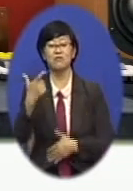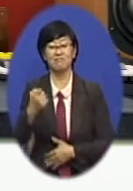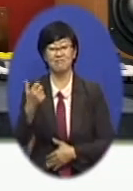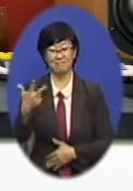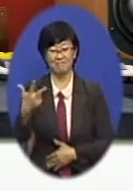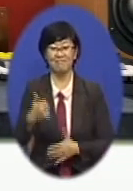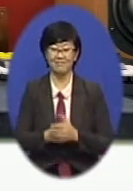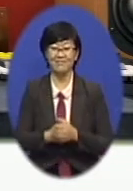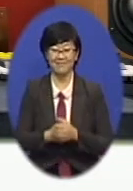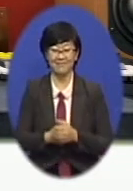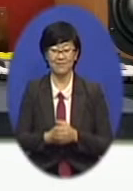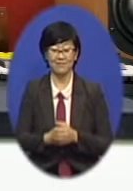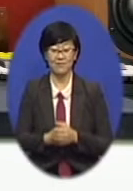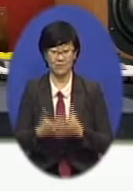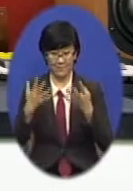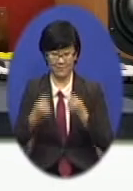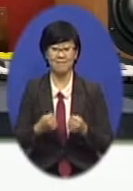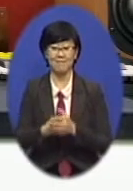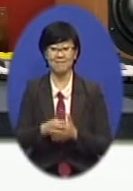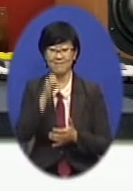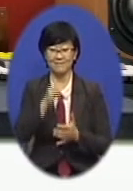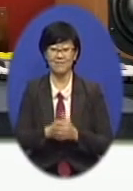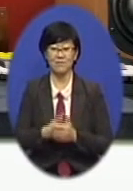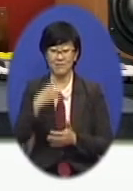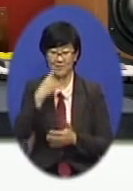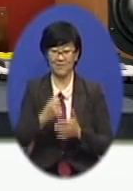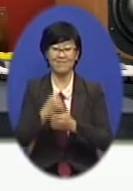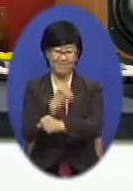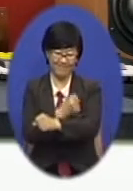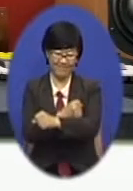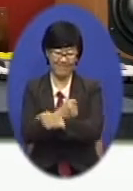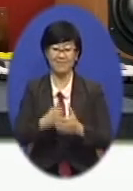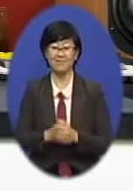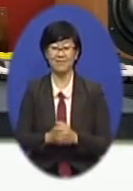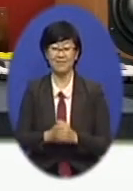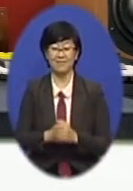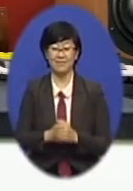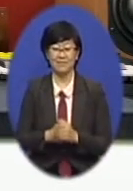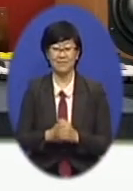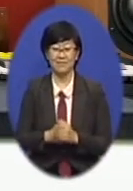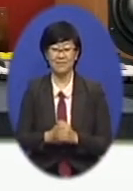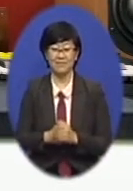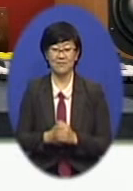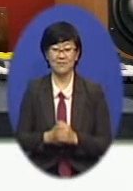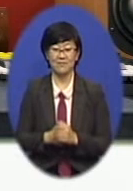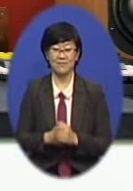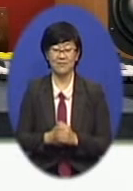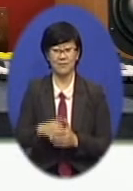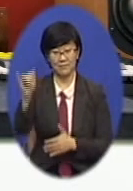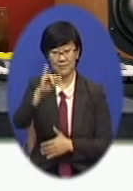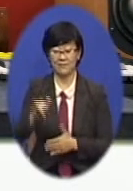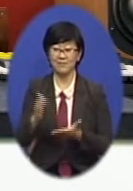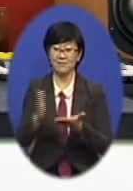아유, 67표면 네. 많이 나오셨어요. 예, 예. 어머니, 잘하셨죠. 수고하셨습니다. 네. 네. 자,